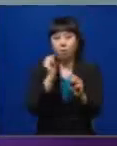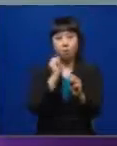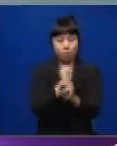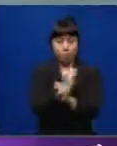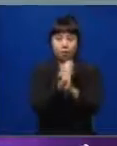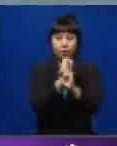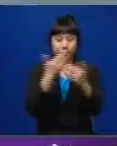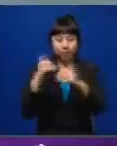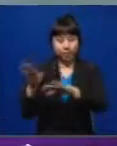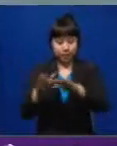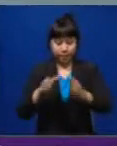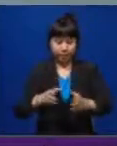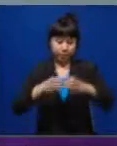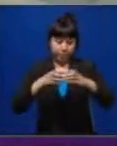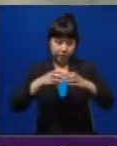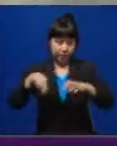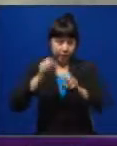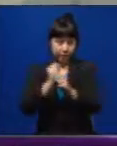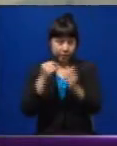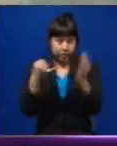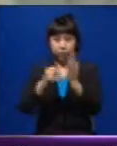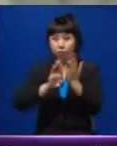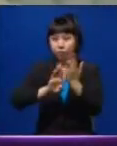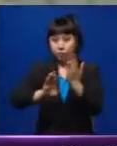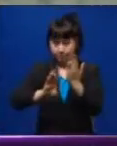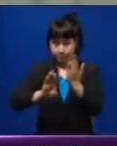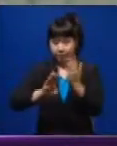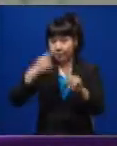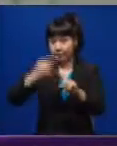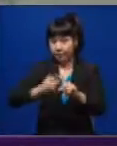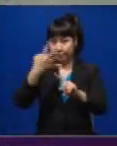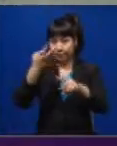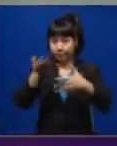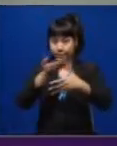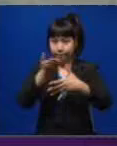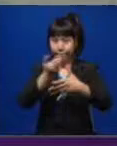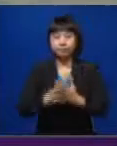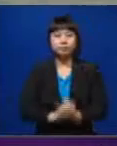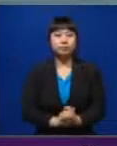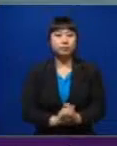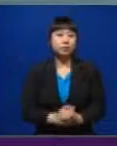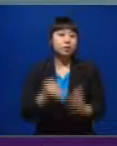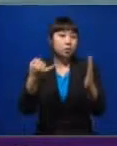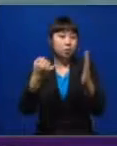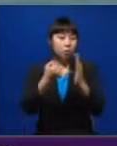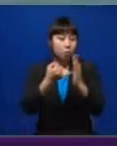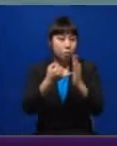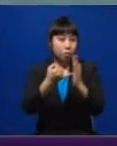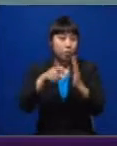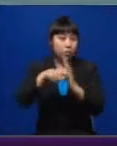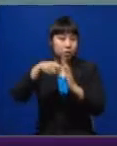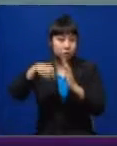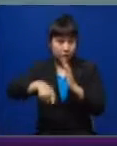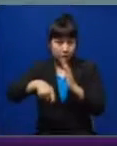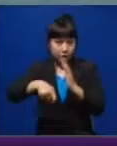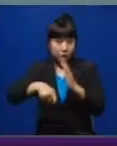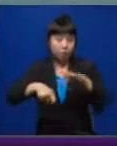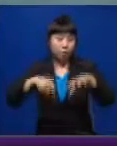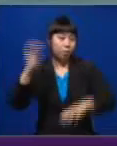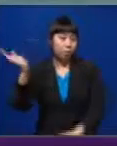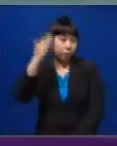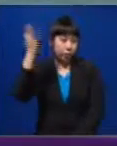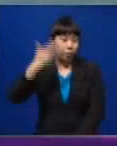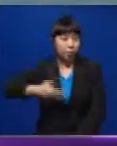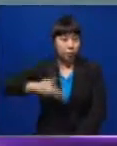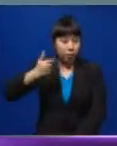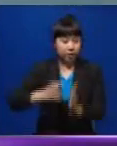เตรีมตั้งหนวยปฏิบัิการในพืนที่จังหวตบุริรัมต้นเดินเมษายนนี้ส่วที่จัหวตนครราชสีมาภายุรดูร้อนที่เกิ